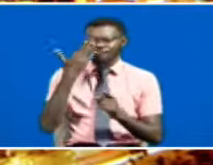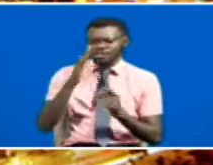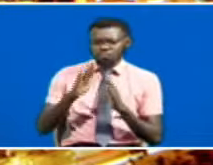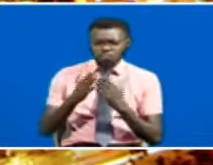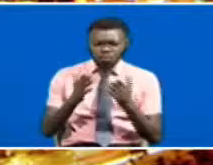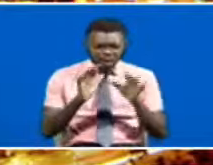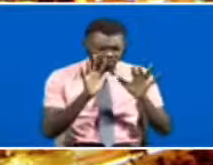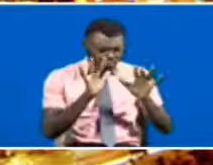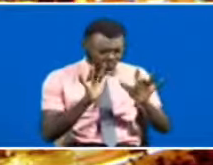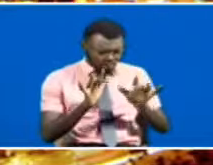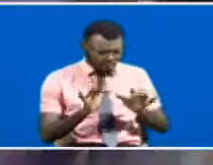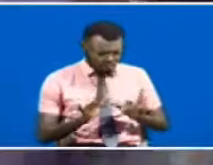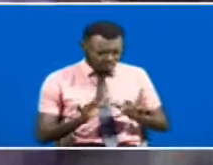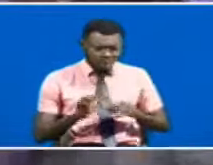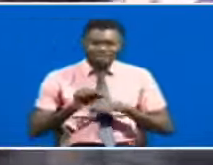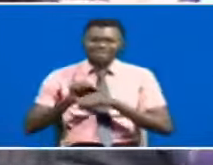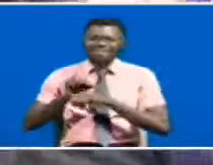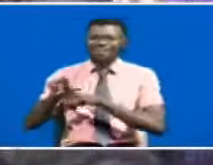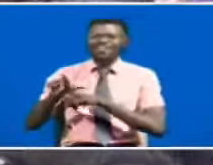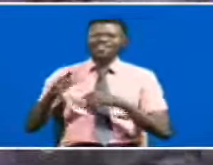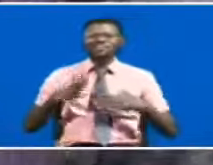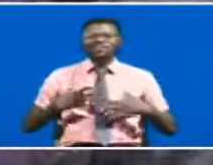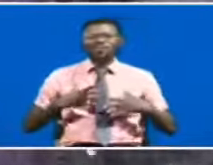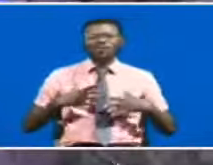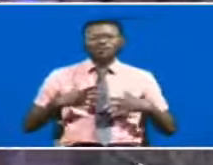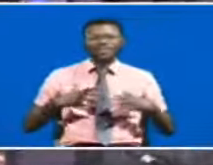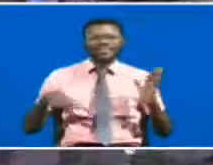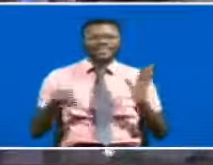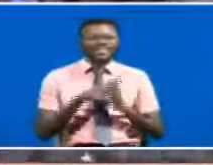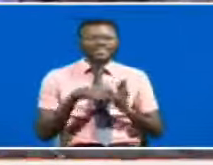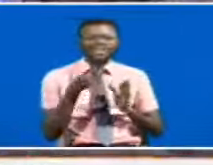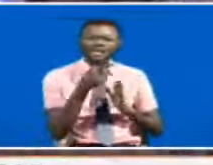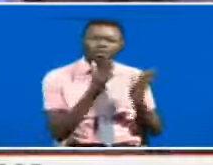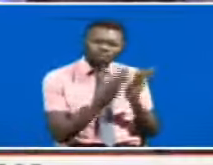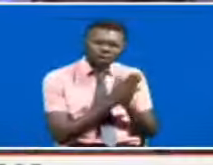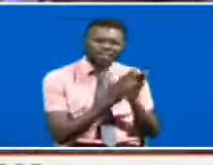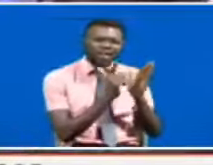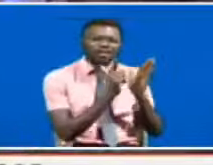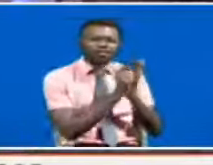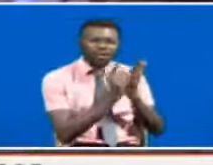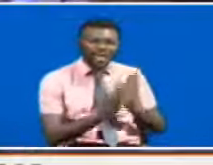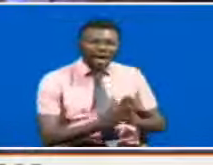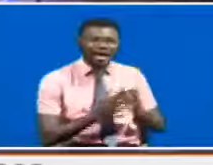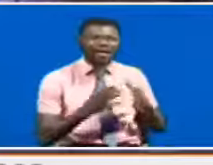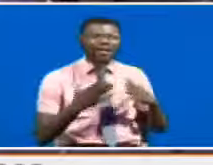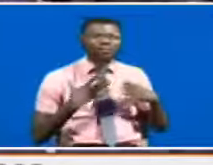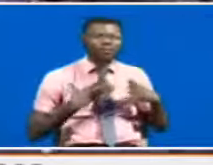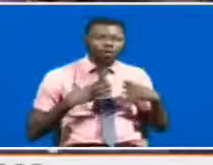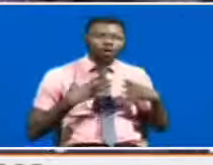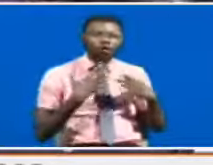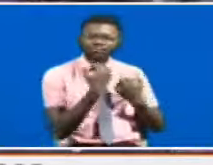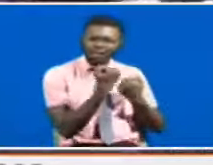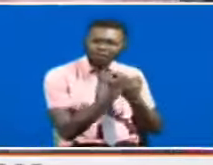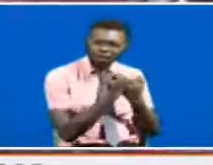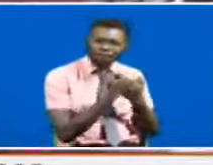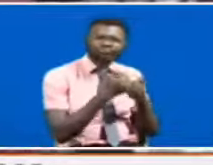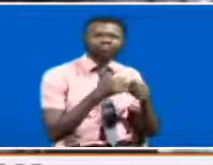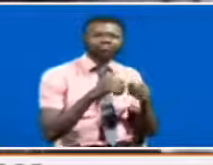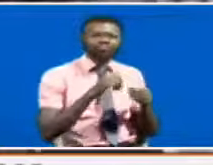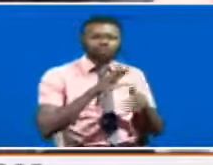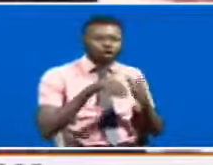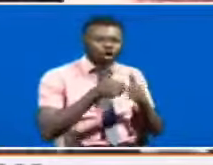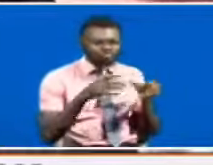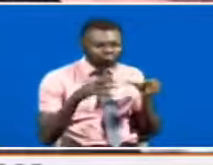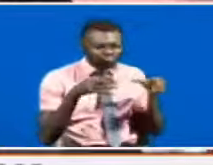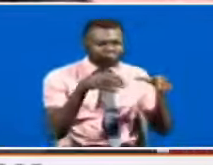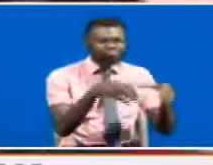alikuwa ameandamana na wakili wake Jackson Kimani, wafuasi wake pamoja na baadhi ya wawakilishi wadi kutoka bunge la Pokot